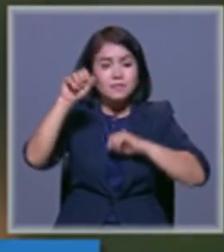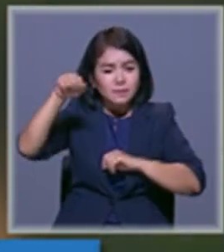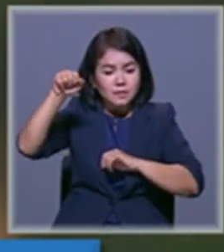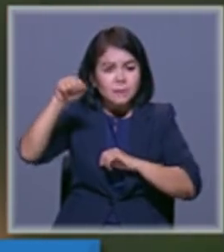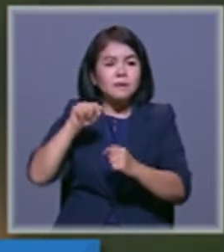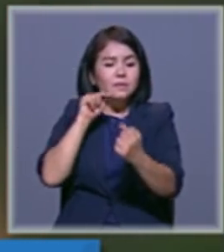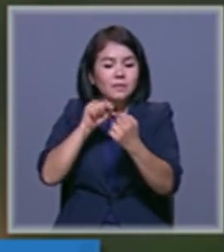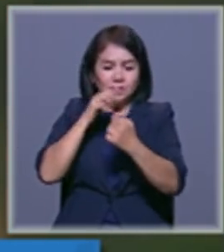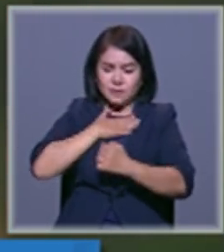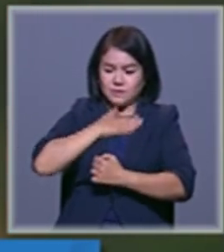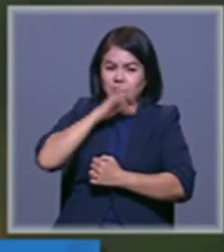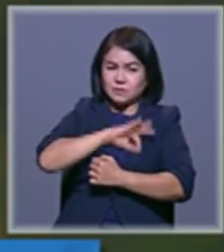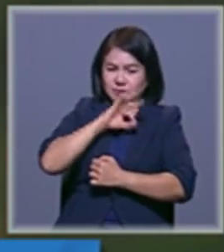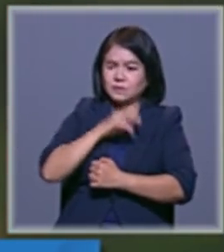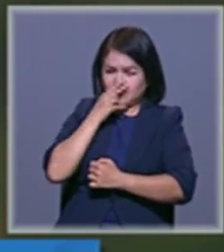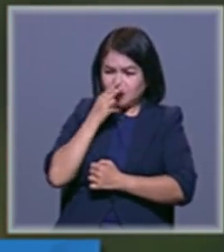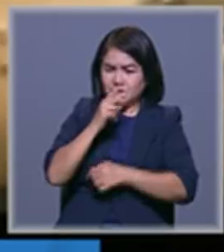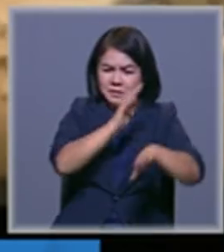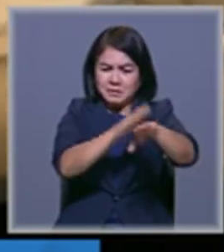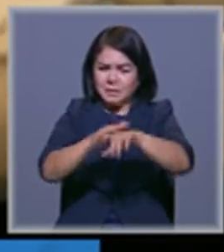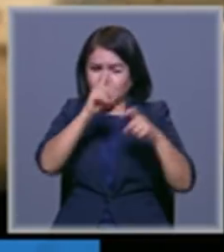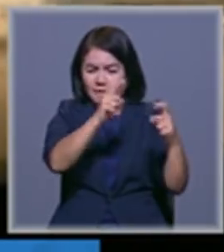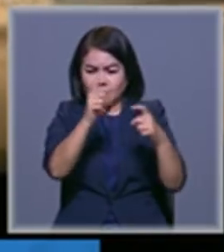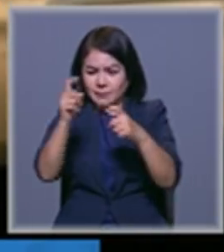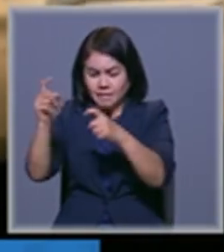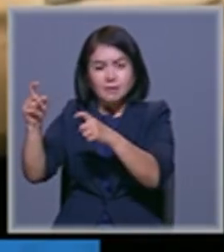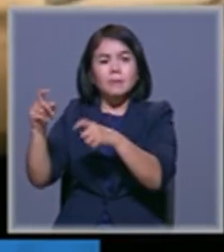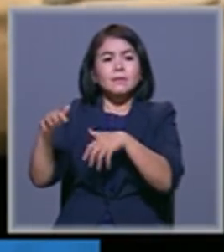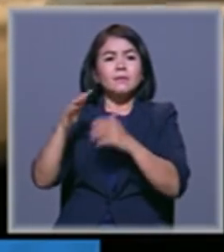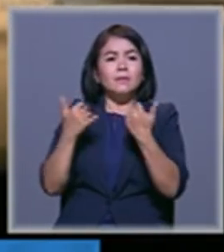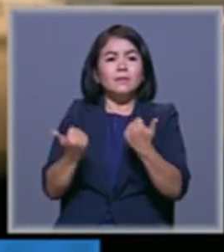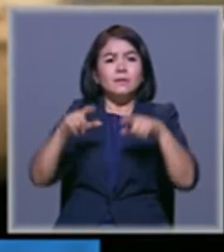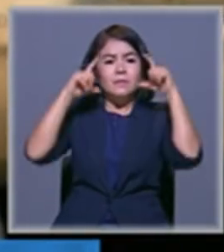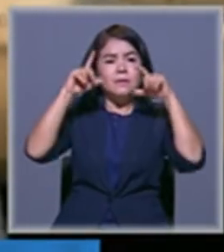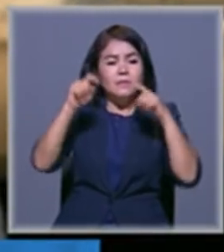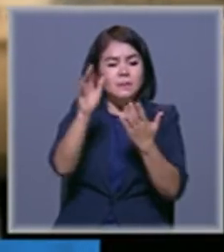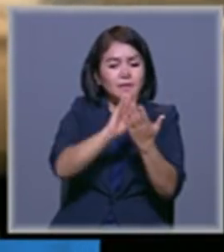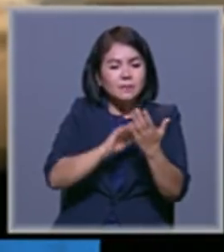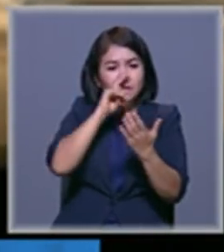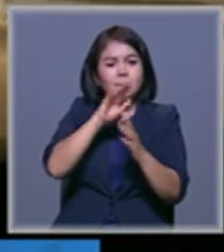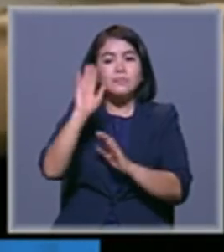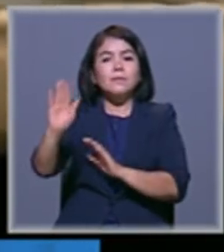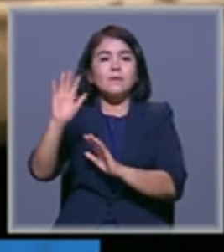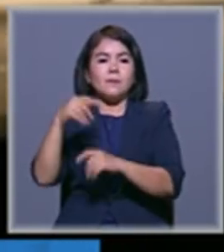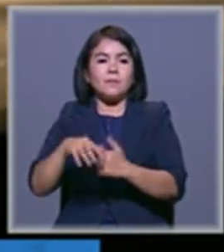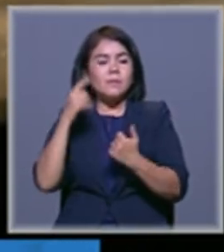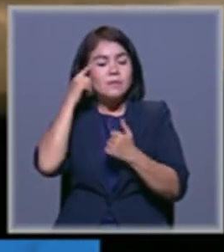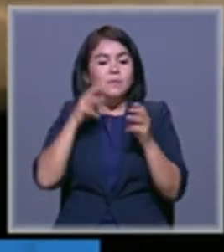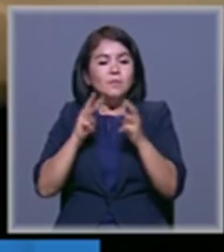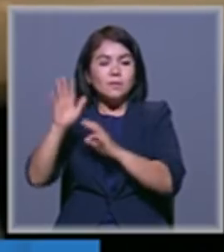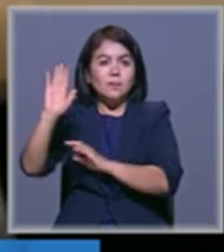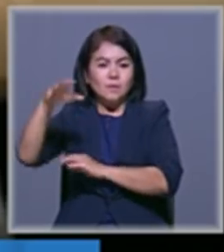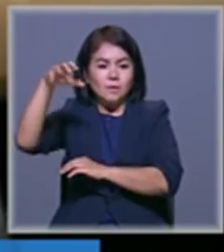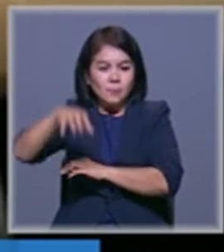นี้เป็นแค่ความคิดของผมนะซึ่งผมคิดว่าเขาคงมองหลายมุมหลายมิตินะครับว่า